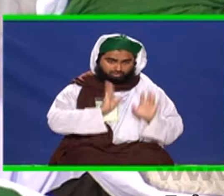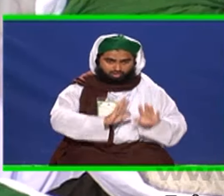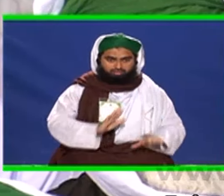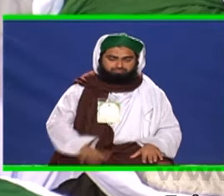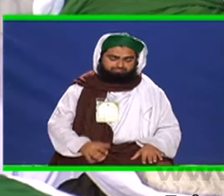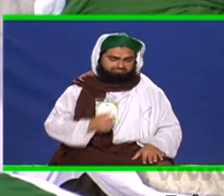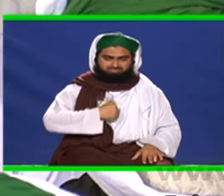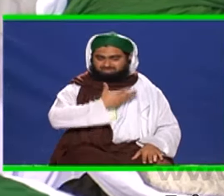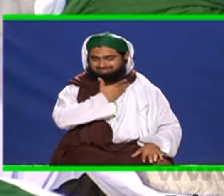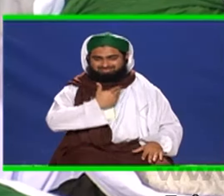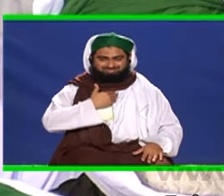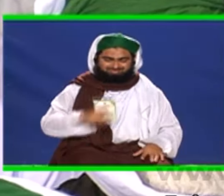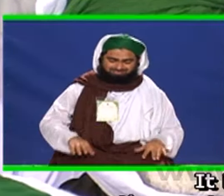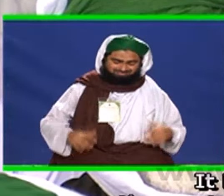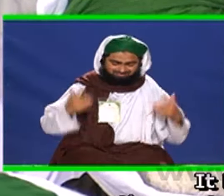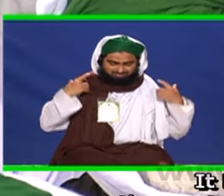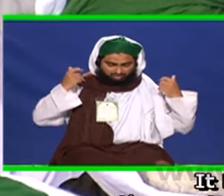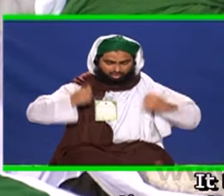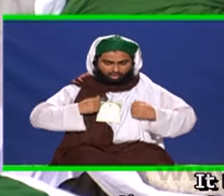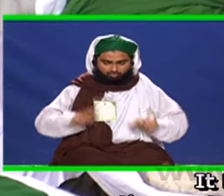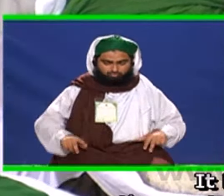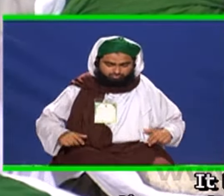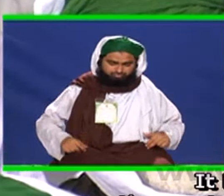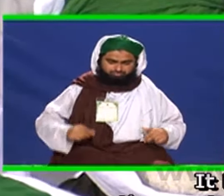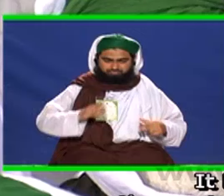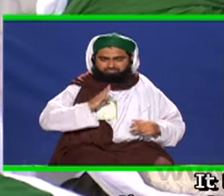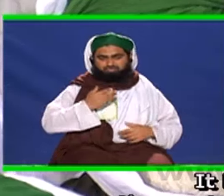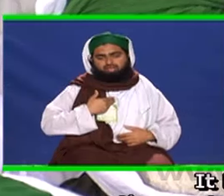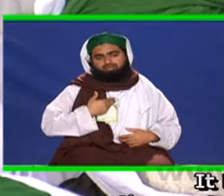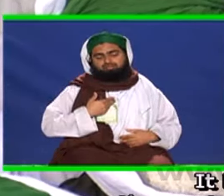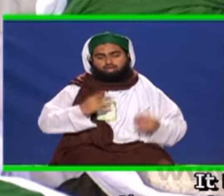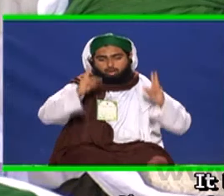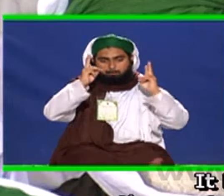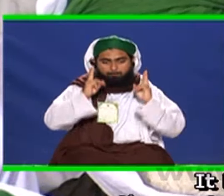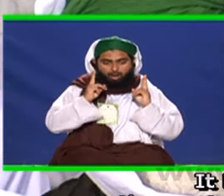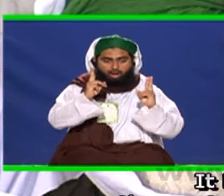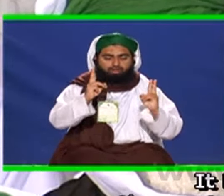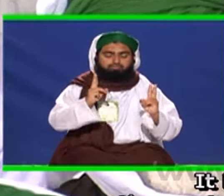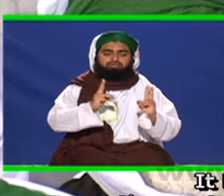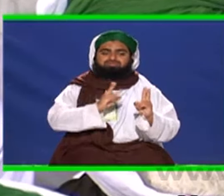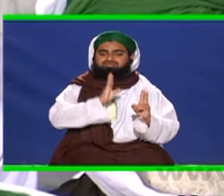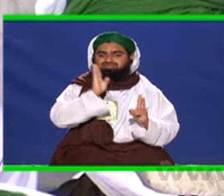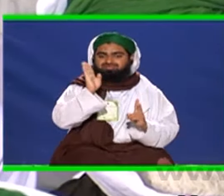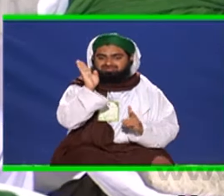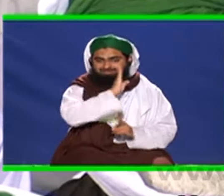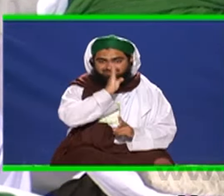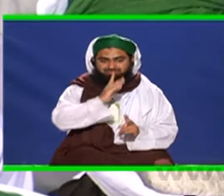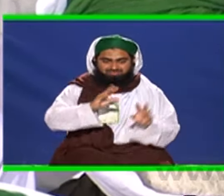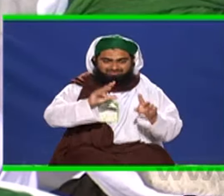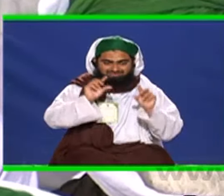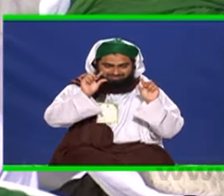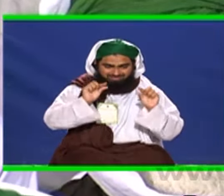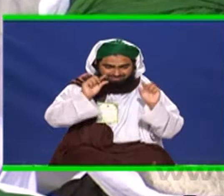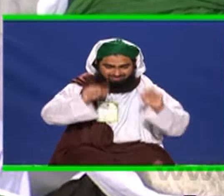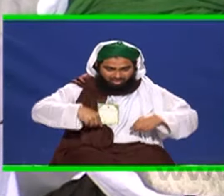نہیں ہوتی کہ سبز لباس پہنوں. وہ سبز رنگ ہے, پھر کرتا پہنو گے تو پاجامہ بھی پہننا پڑے گا, سمجھئے میری بات. تو